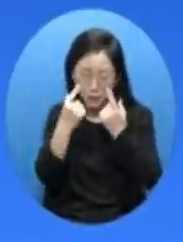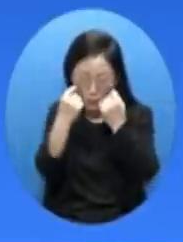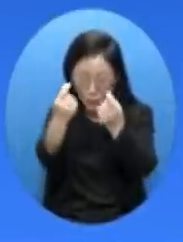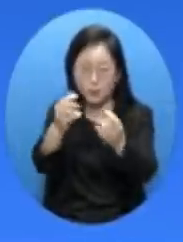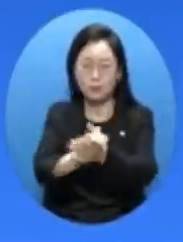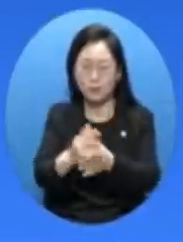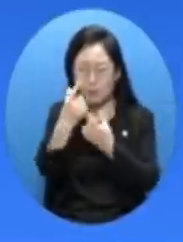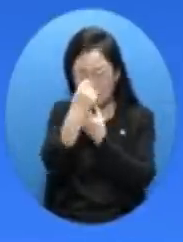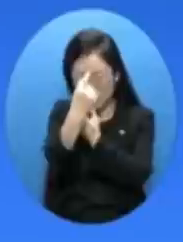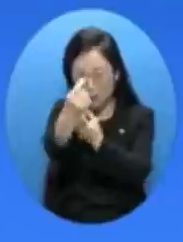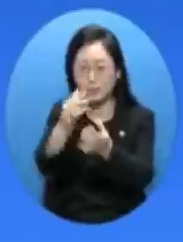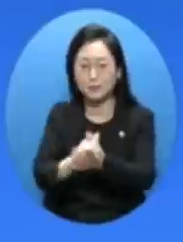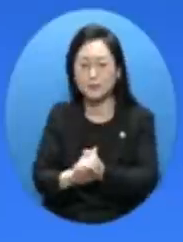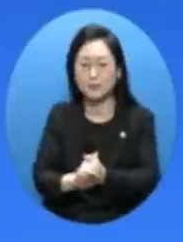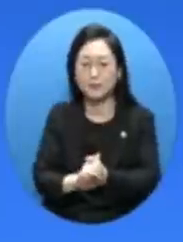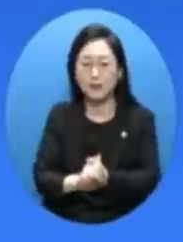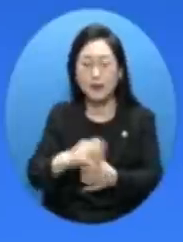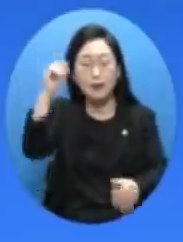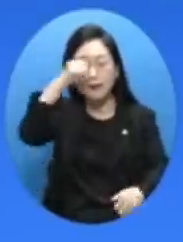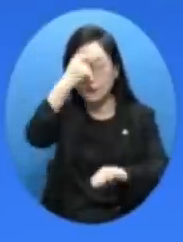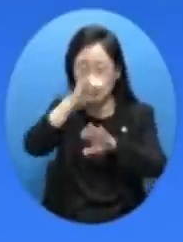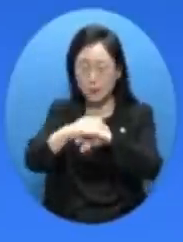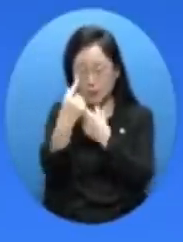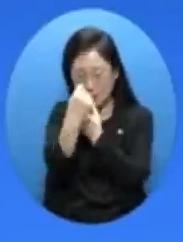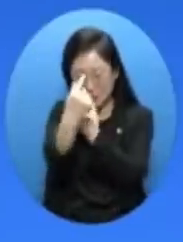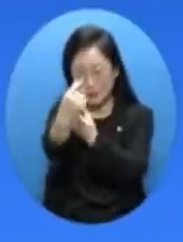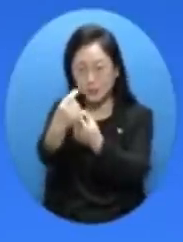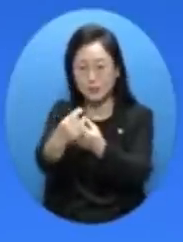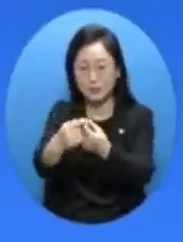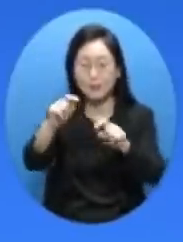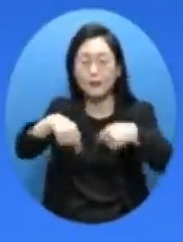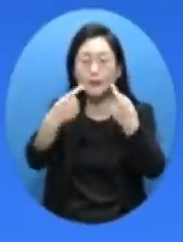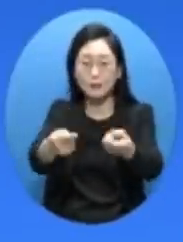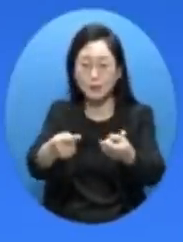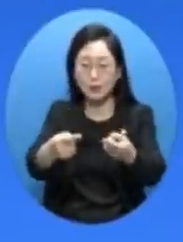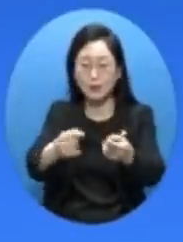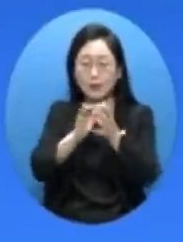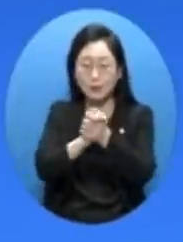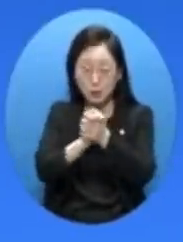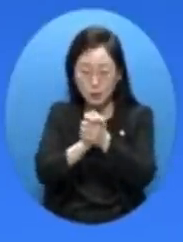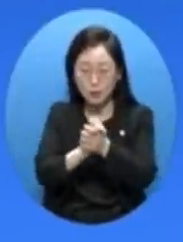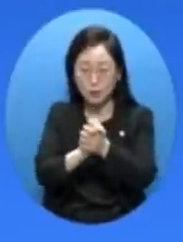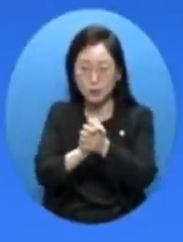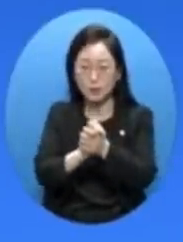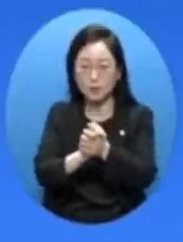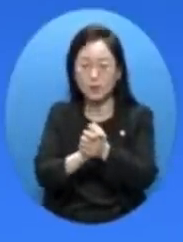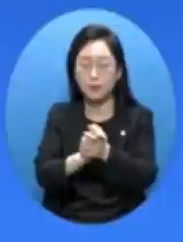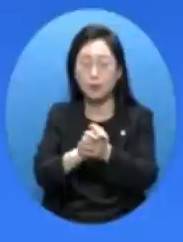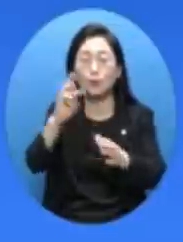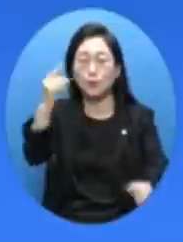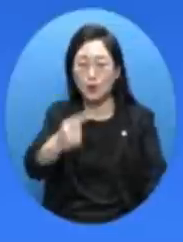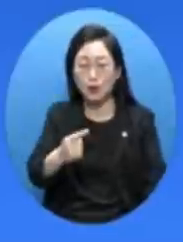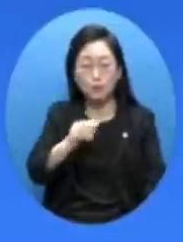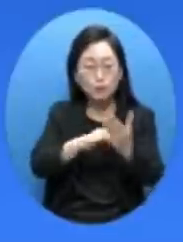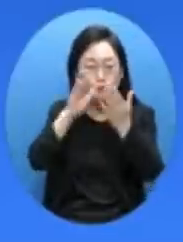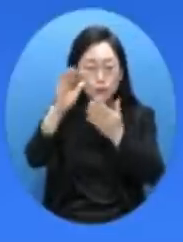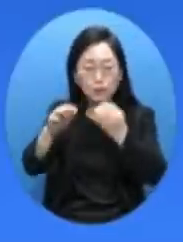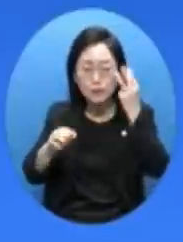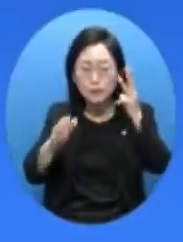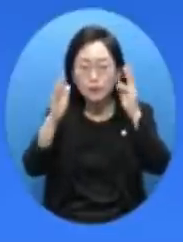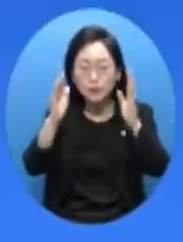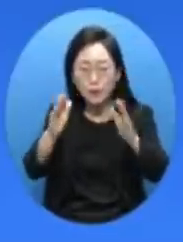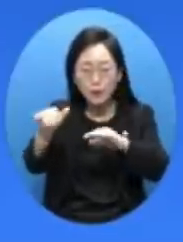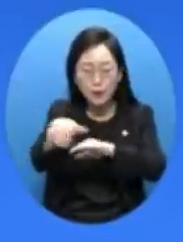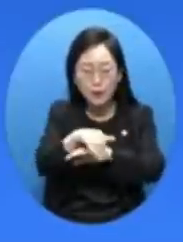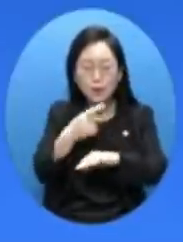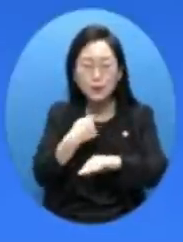그래서 새벽기도를 매일같이 혼자 가셔서 기도를 드리시고 오셨는데 석 달 새벽기도를 드리시고 난 다음